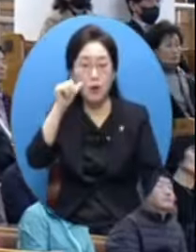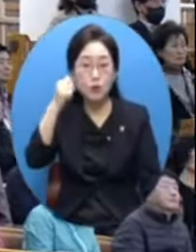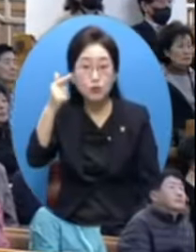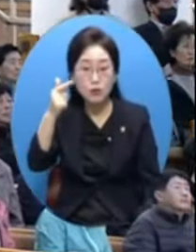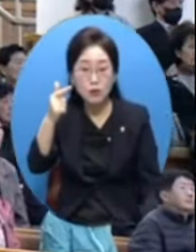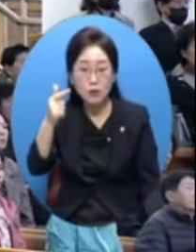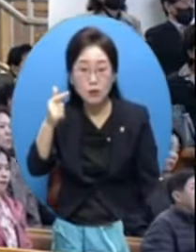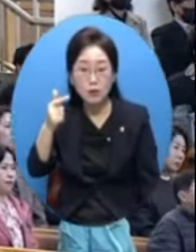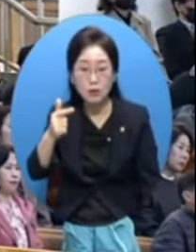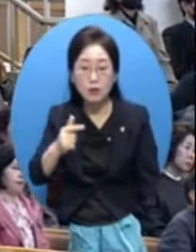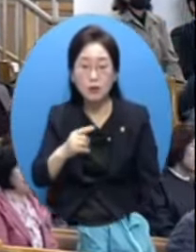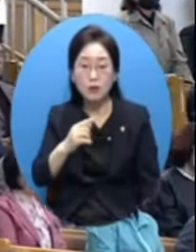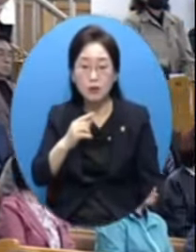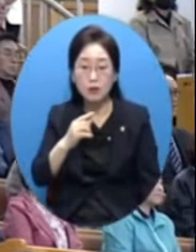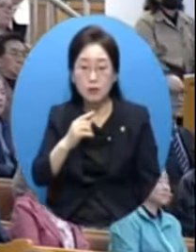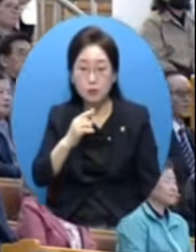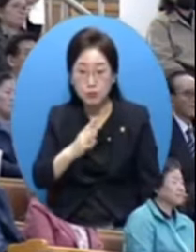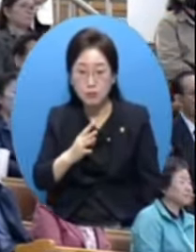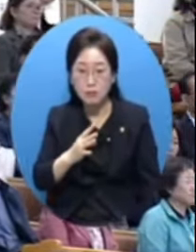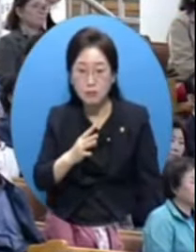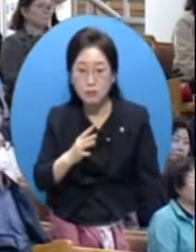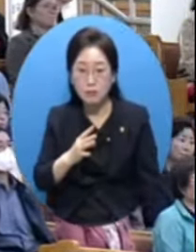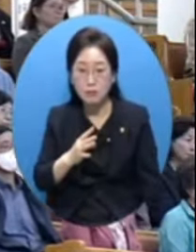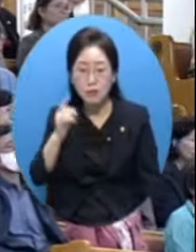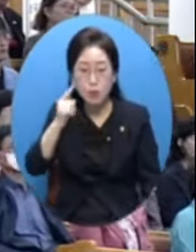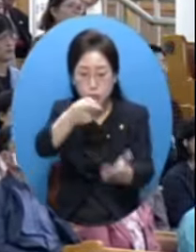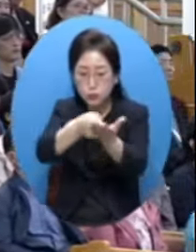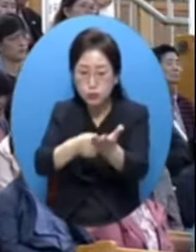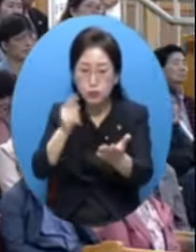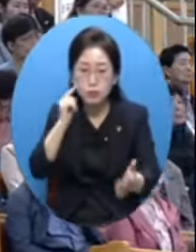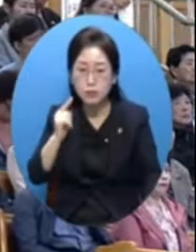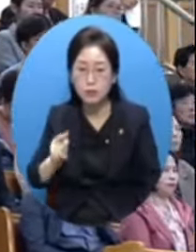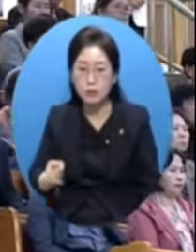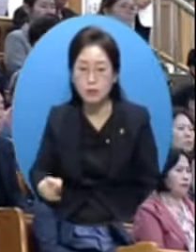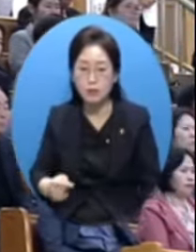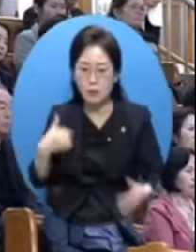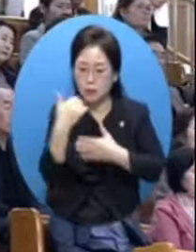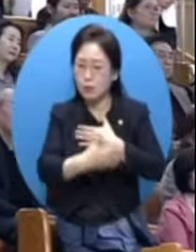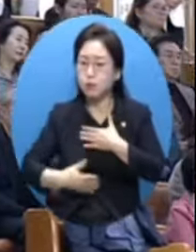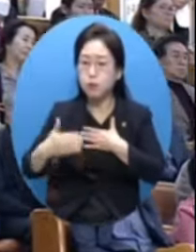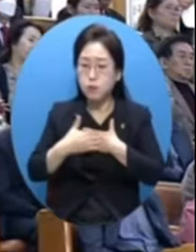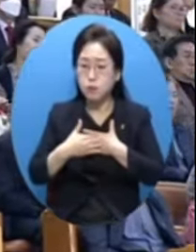살 그 분을 왜 이렇게 수술을 다 해갖고 온몸에